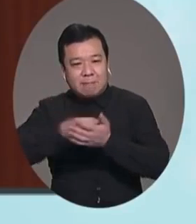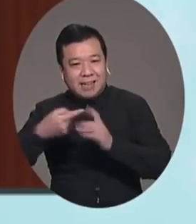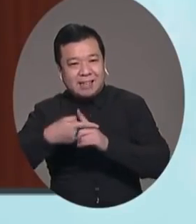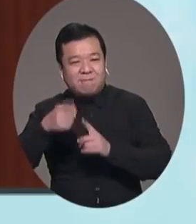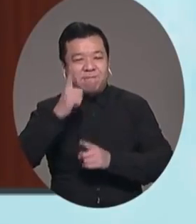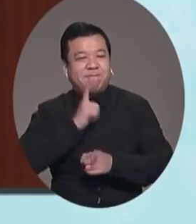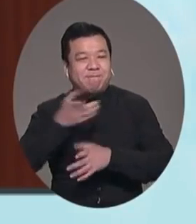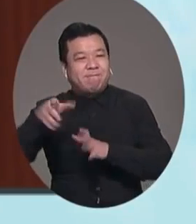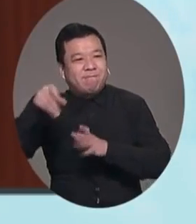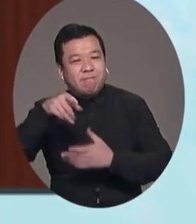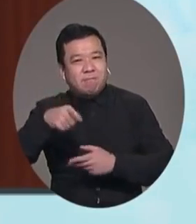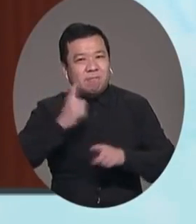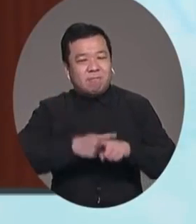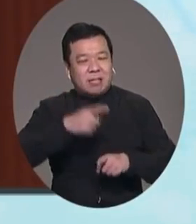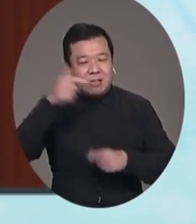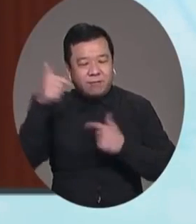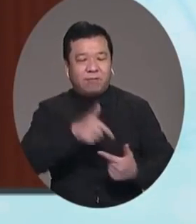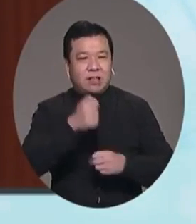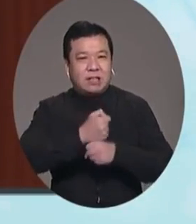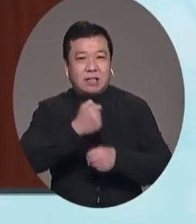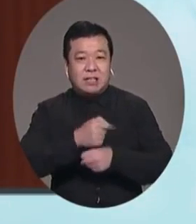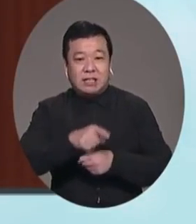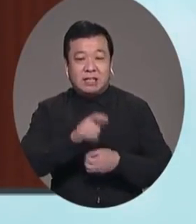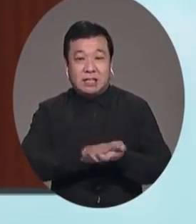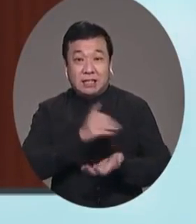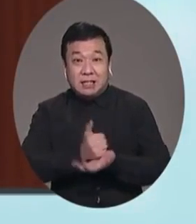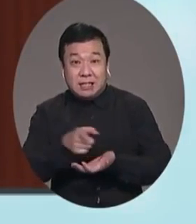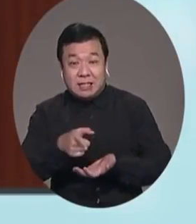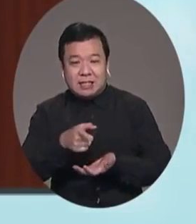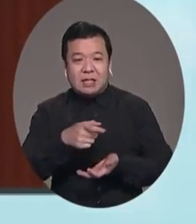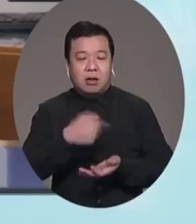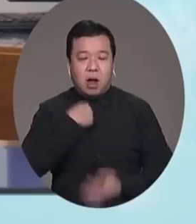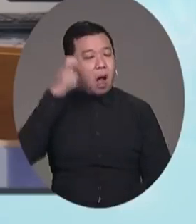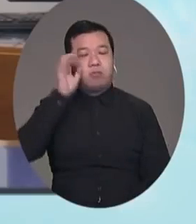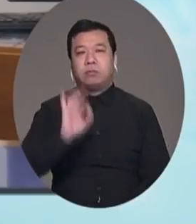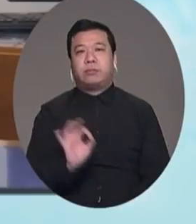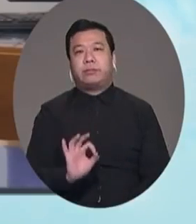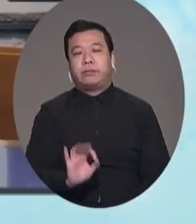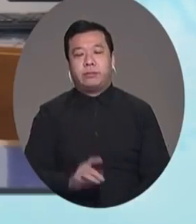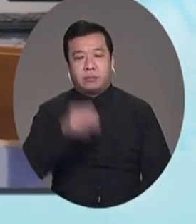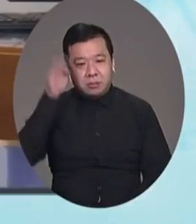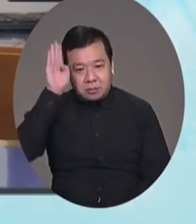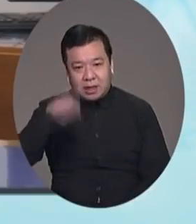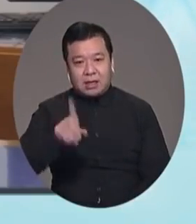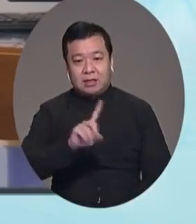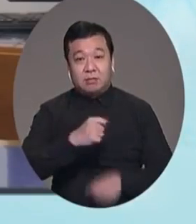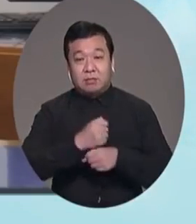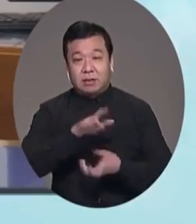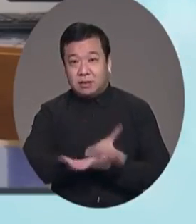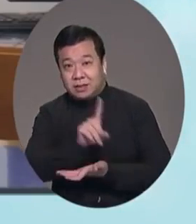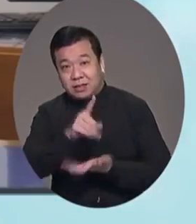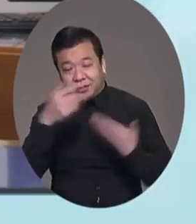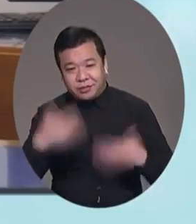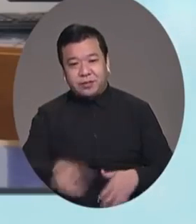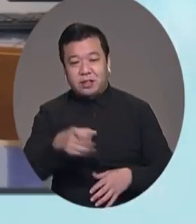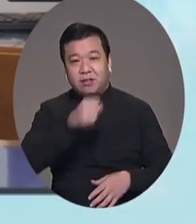自己即係連任增加嗰個成數，完全冇呢個考慮。究竟跟住即係一年後，如